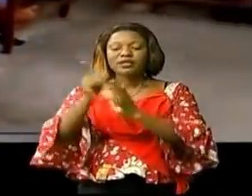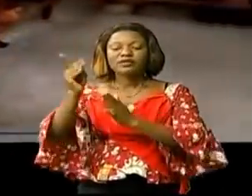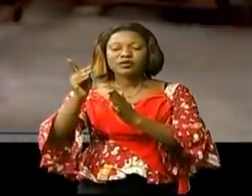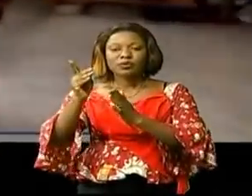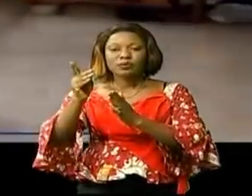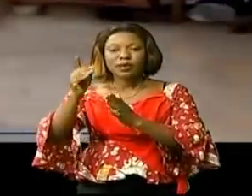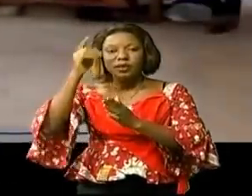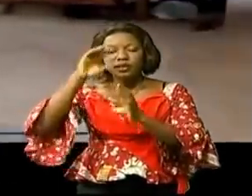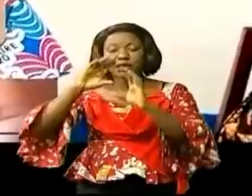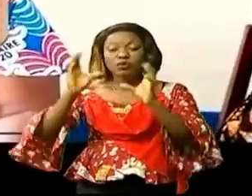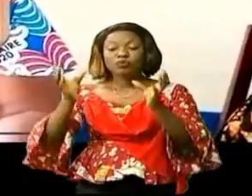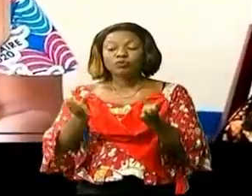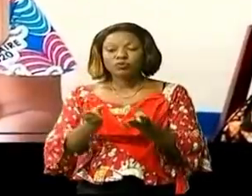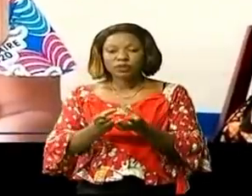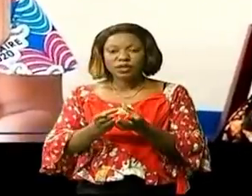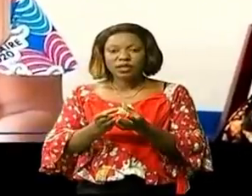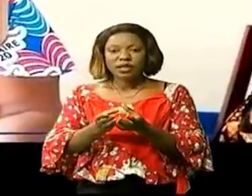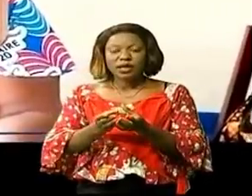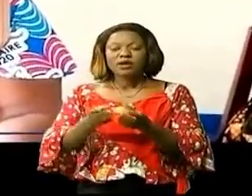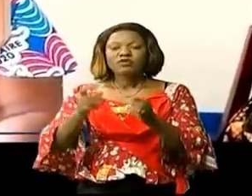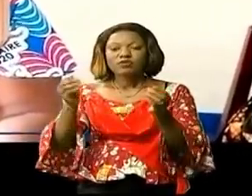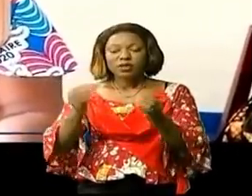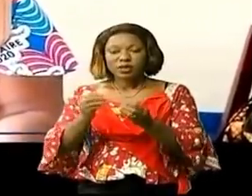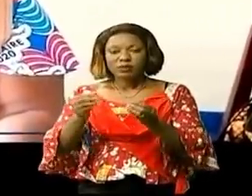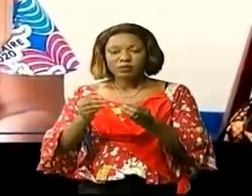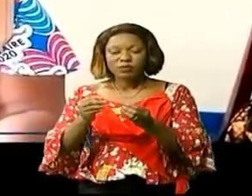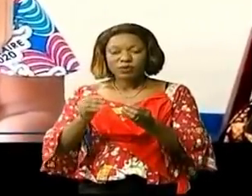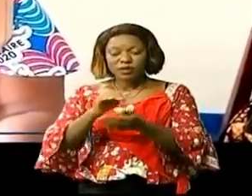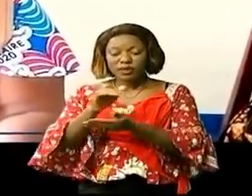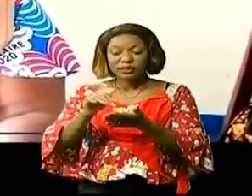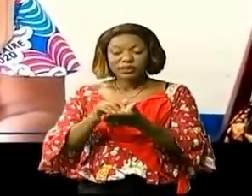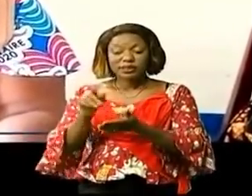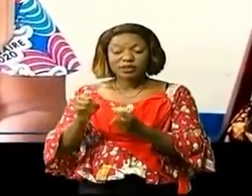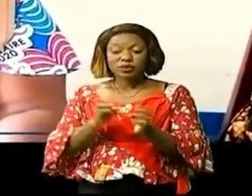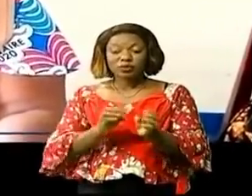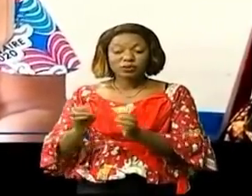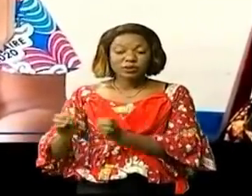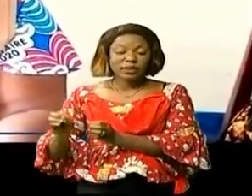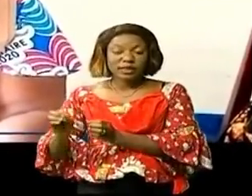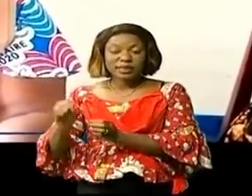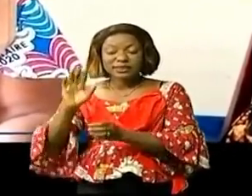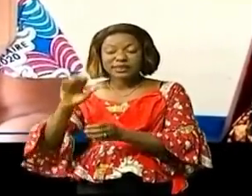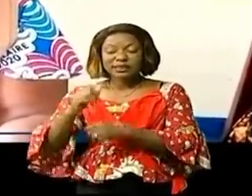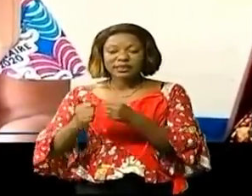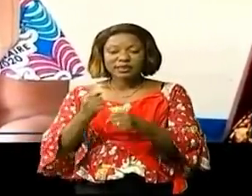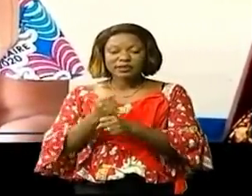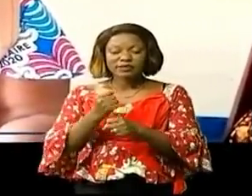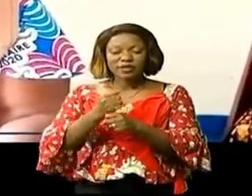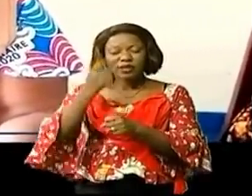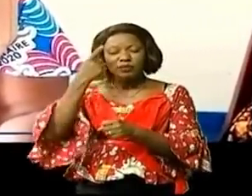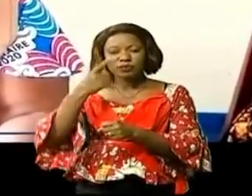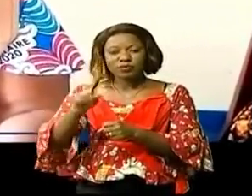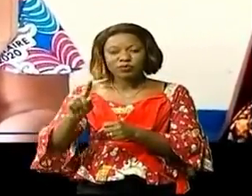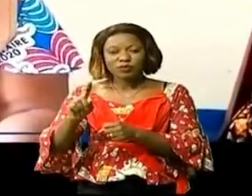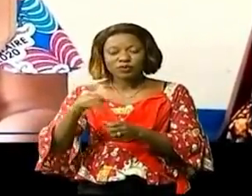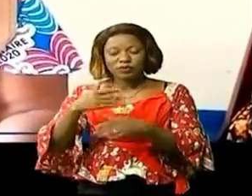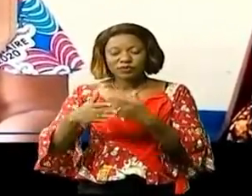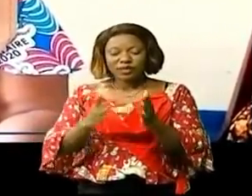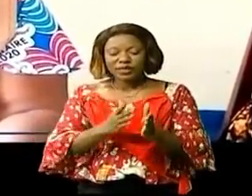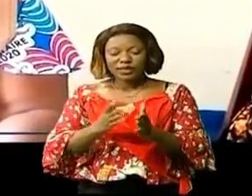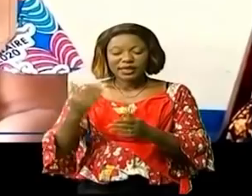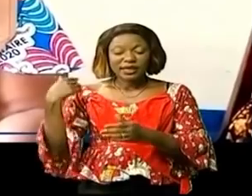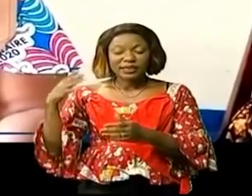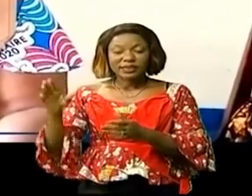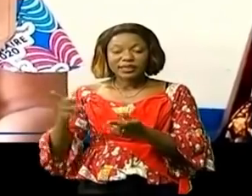la communauté. Le centre Bamamuta Bolokai organise ses assises pour faire un état des lieux des